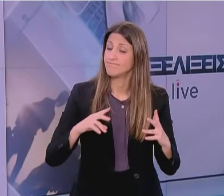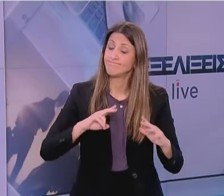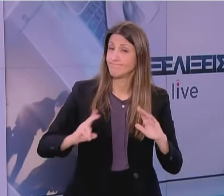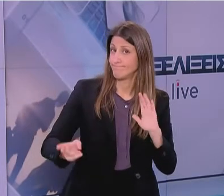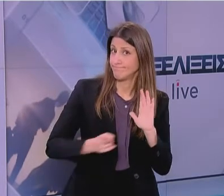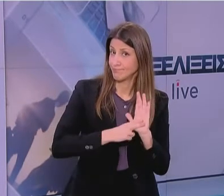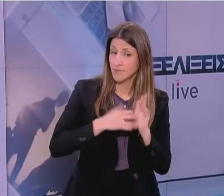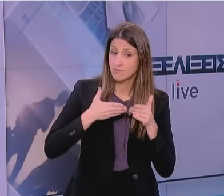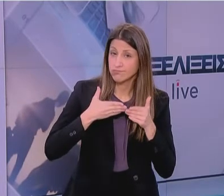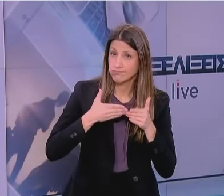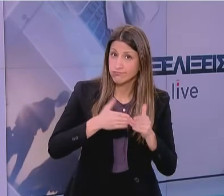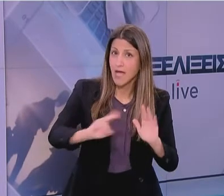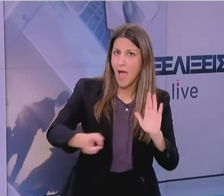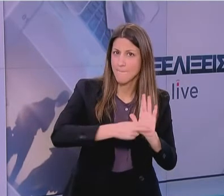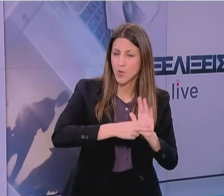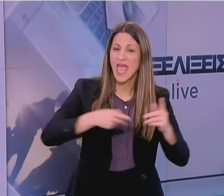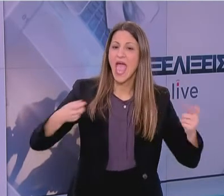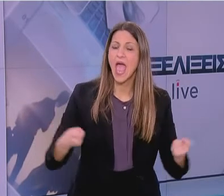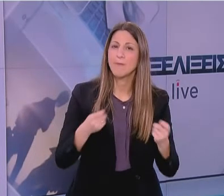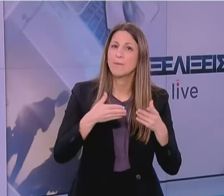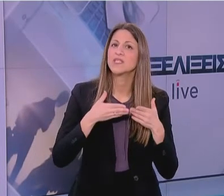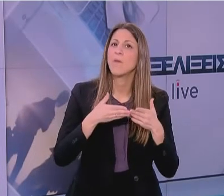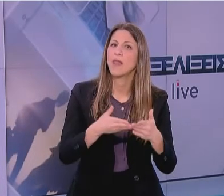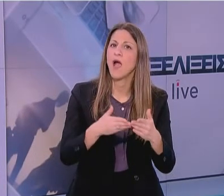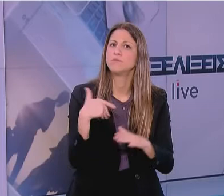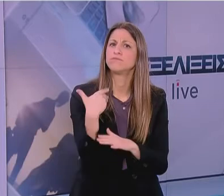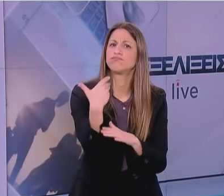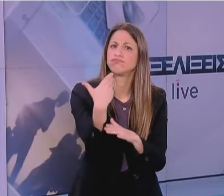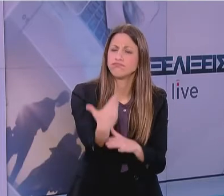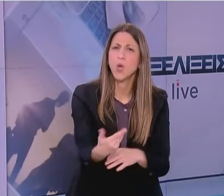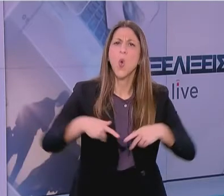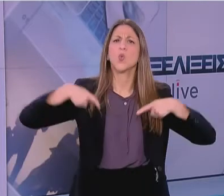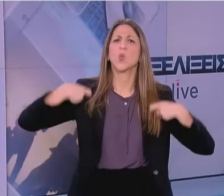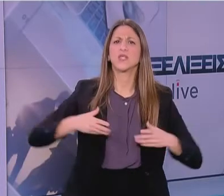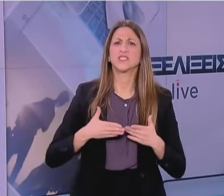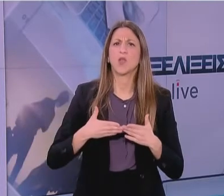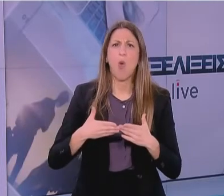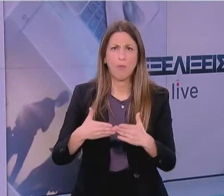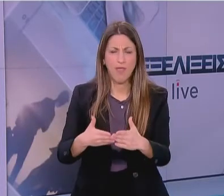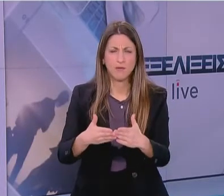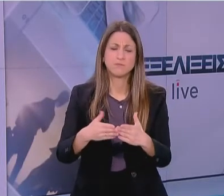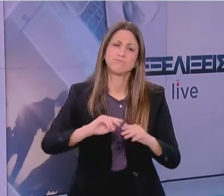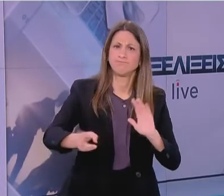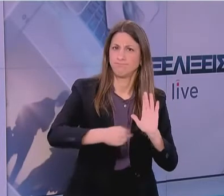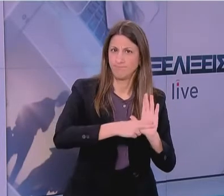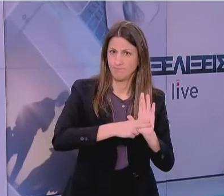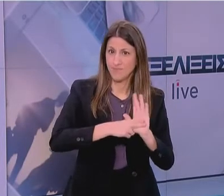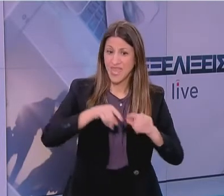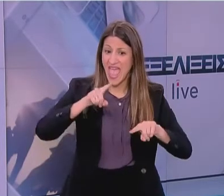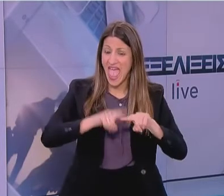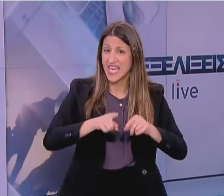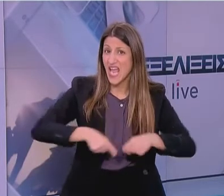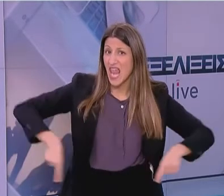του κατάπλου επαγγελματικών πλοίων θαλάσσιας αναψυχής, όπως κρουαζιερόπλοιων και μερόπλοιων αναψυχής, σε ελληνικά